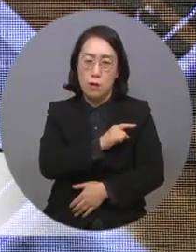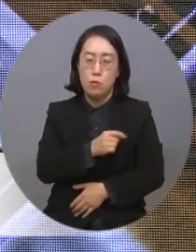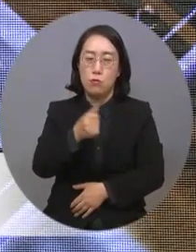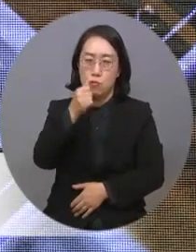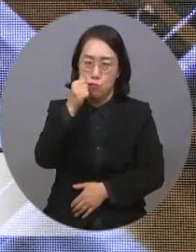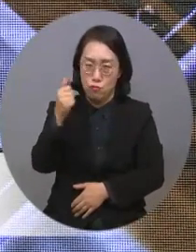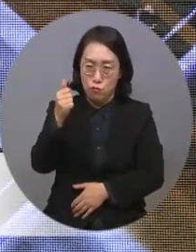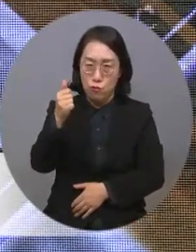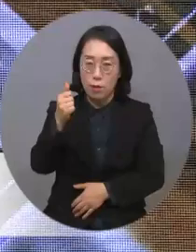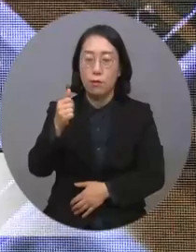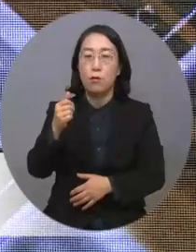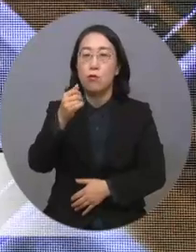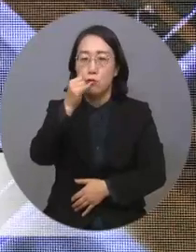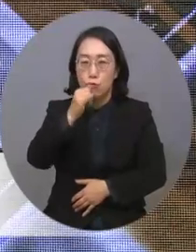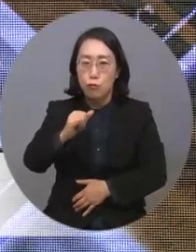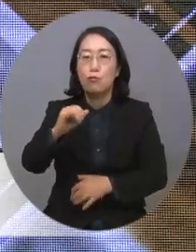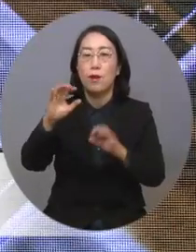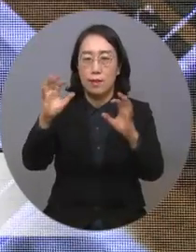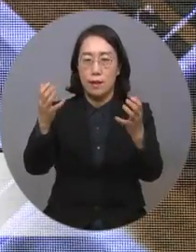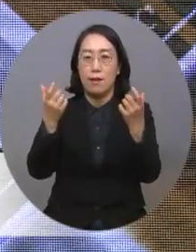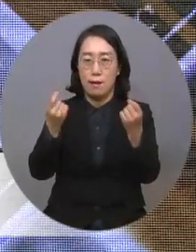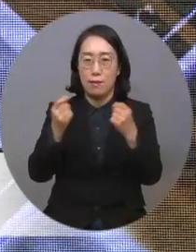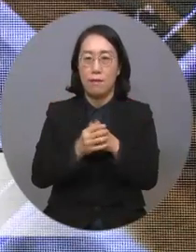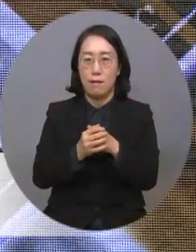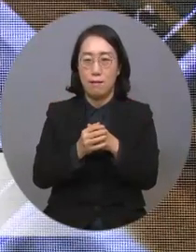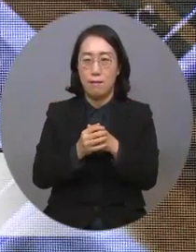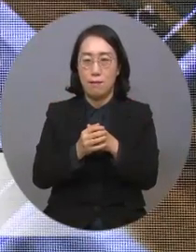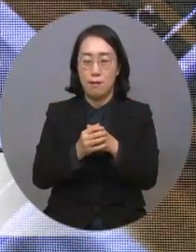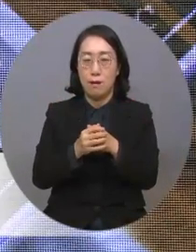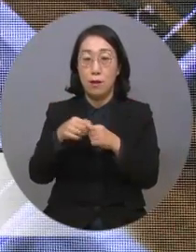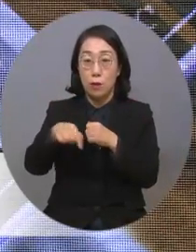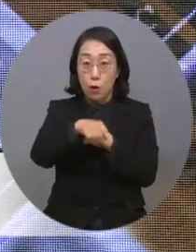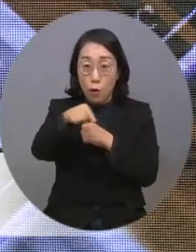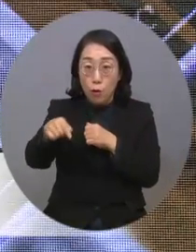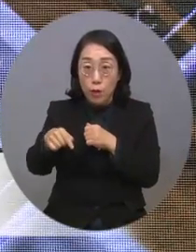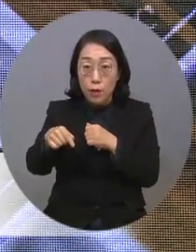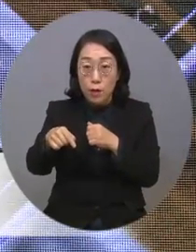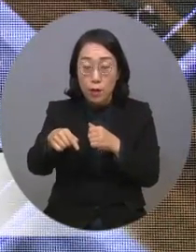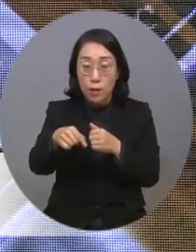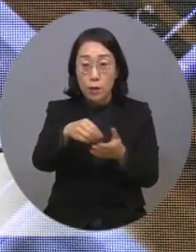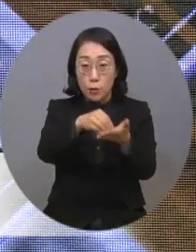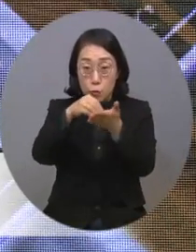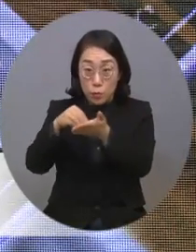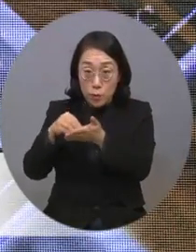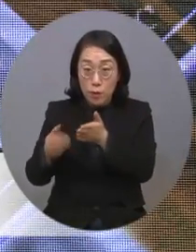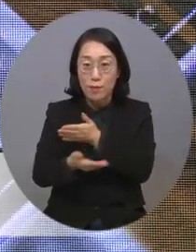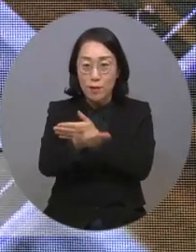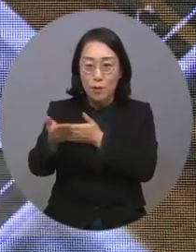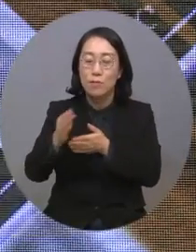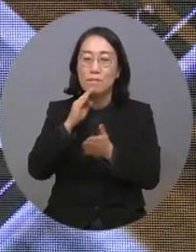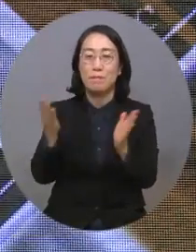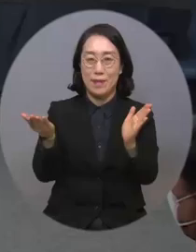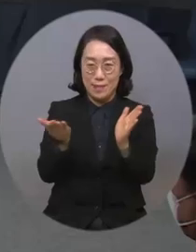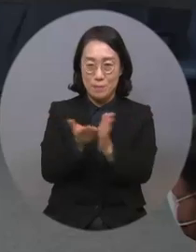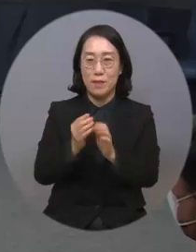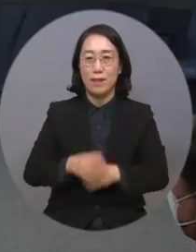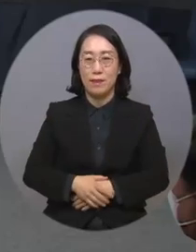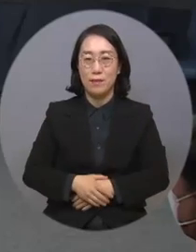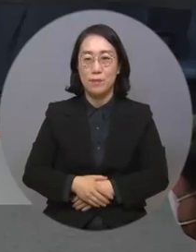이렇게 얘기한 적 있습니다 이 자리에 모이신 분이 바로 그런 분들입니다